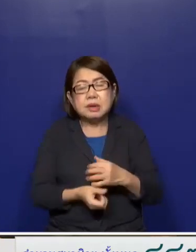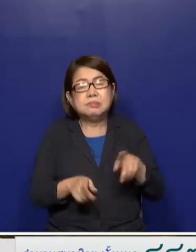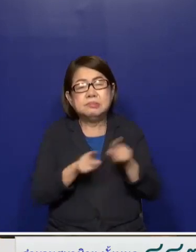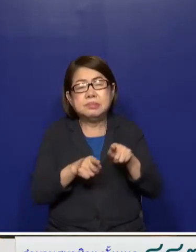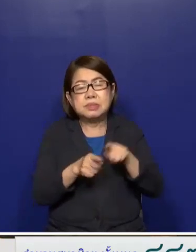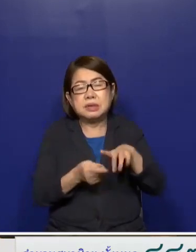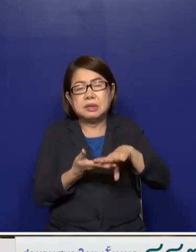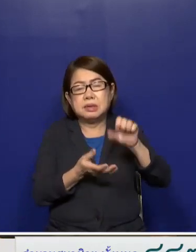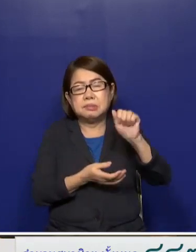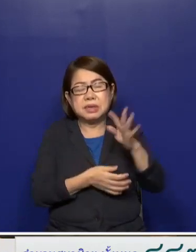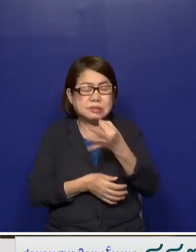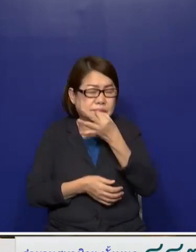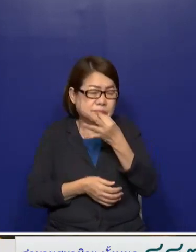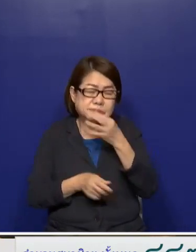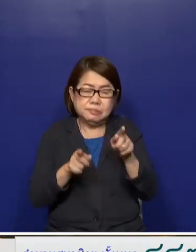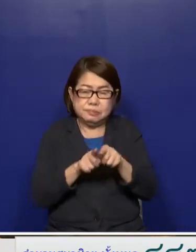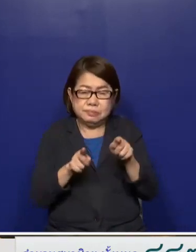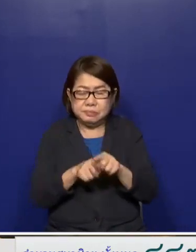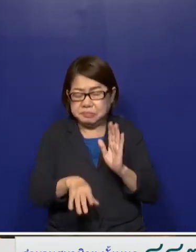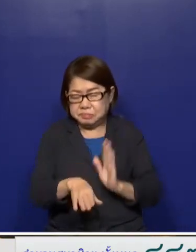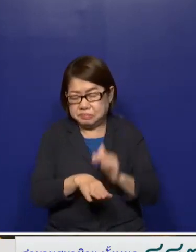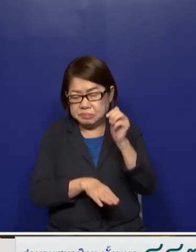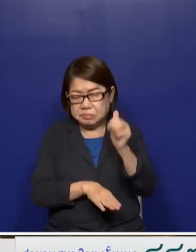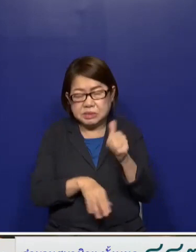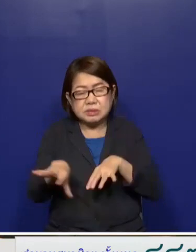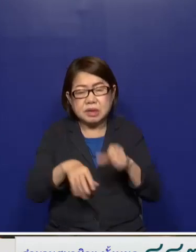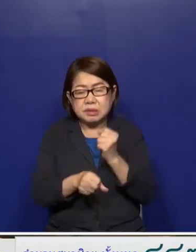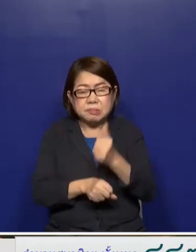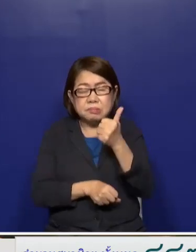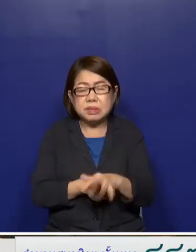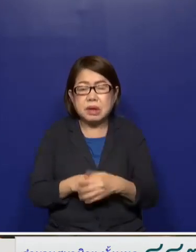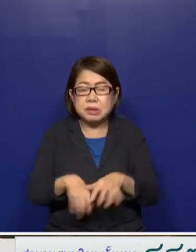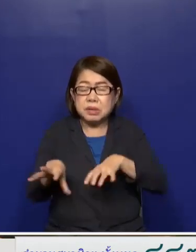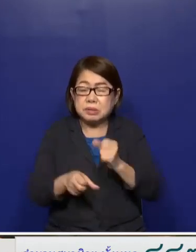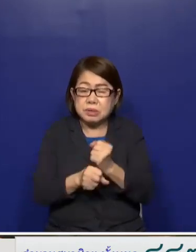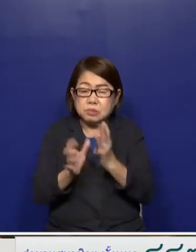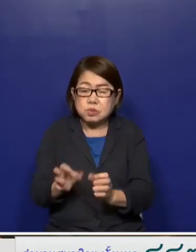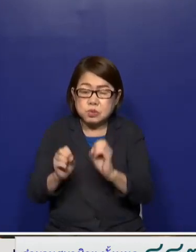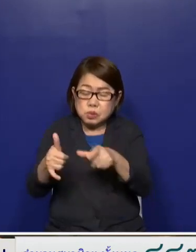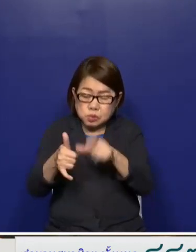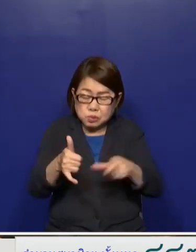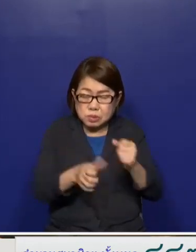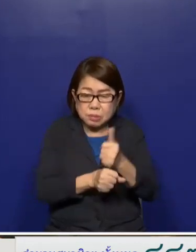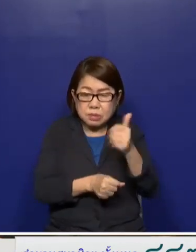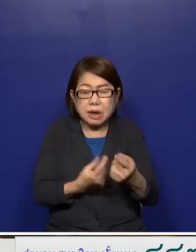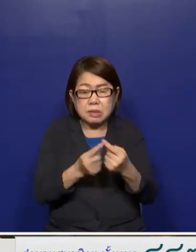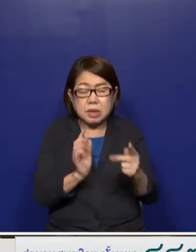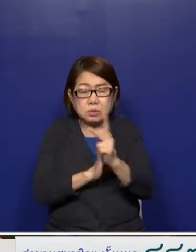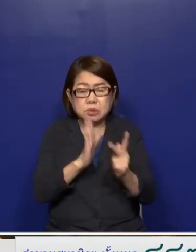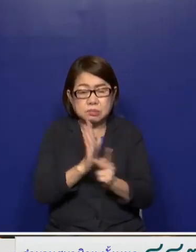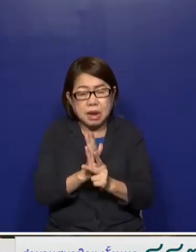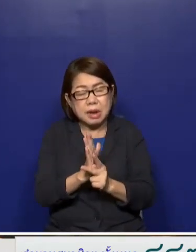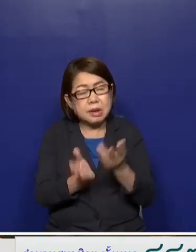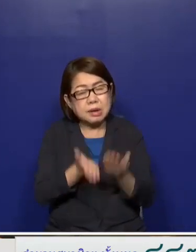าไม่มีศักยภาพในการบริหารบุคลากรหรืออย่างไรก็ไม่ทราบแต่กฎหมายหรืออำนาจในกระทรวงไม่ยอ